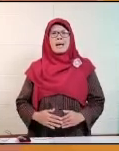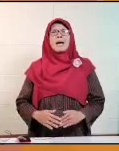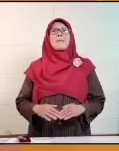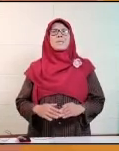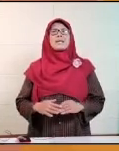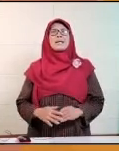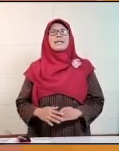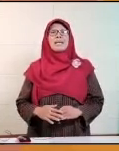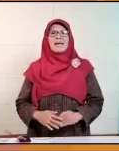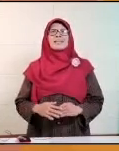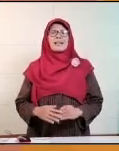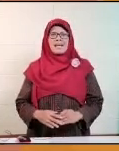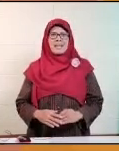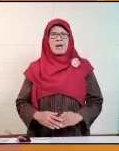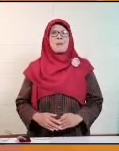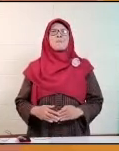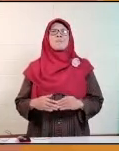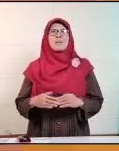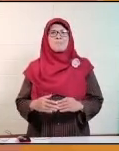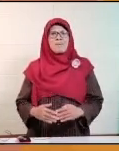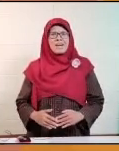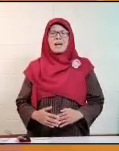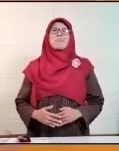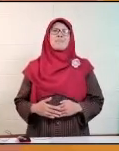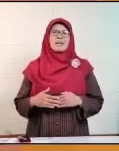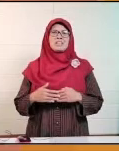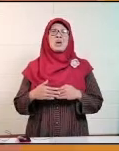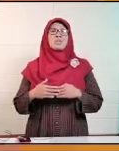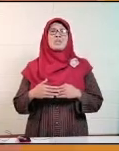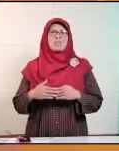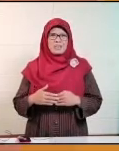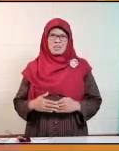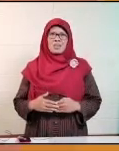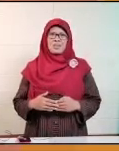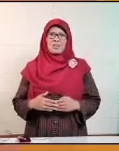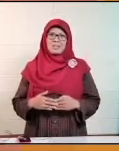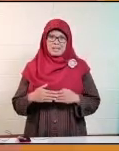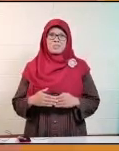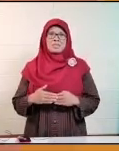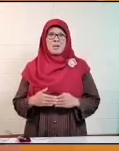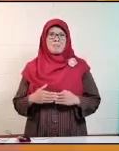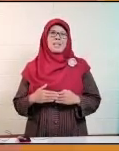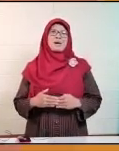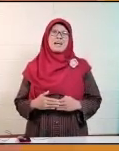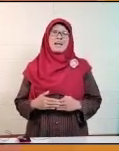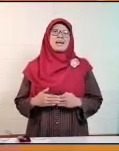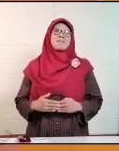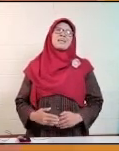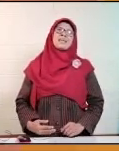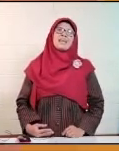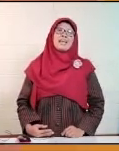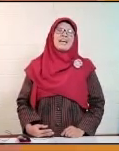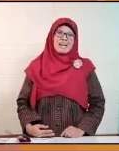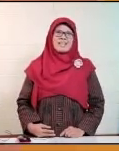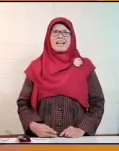Hanya mengingatkan membimbing memberi contoh tanggung jawab tetap ada